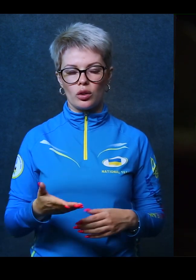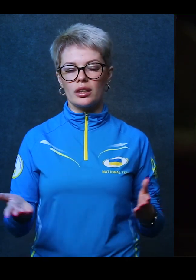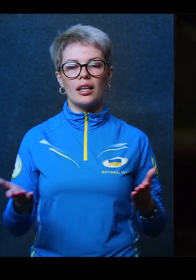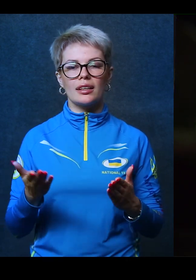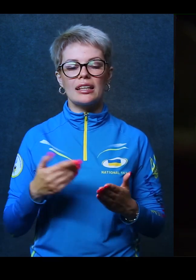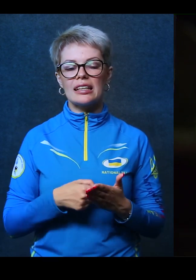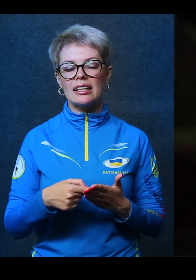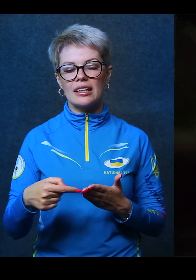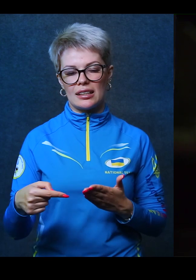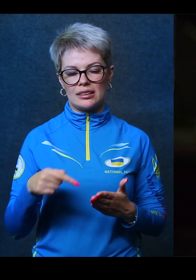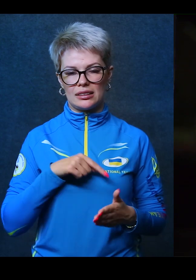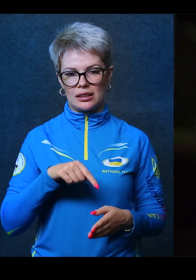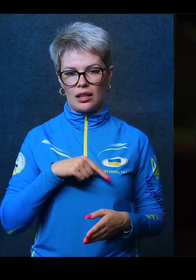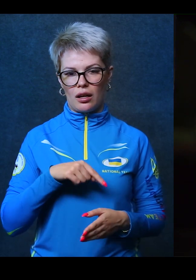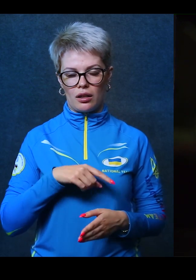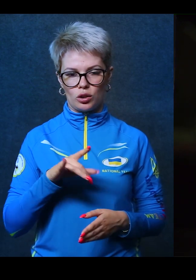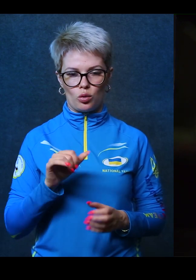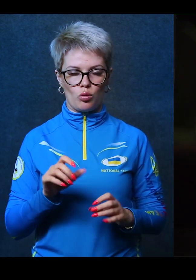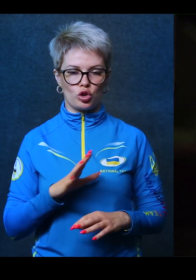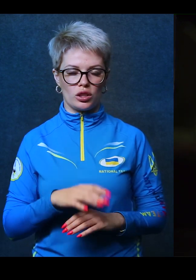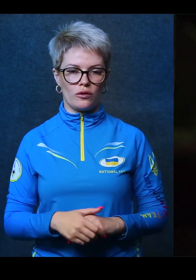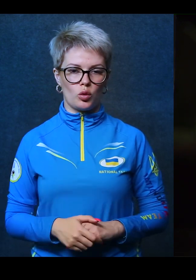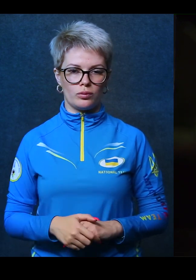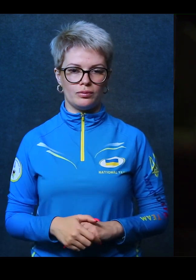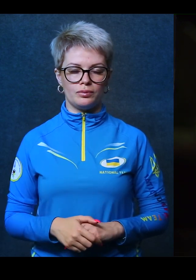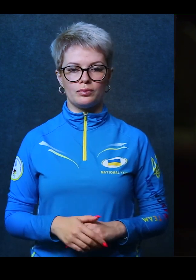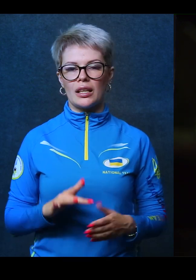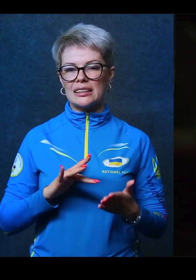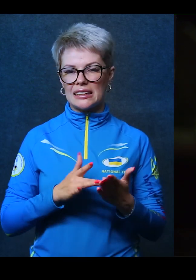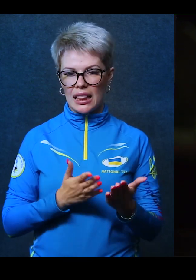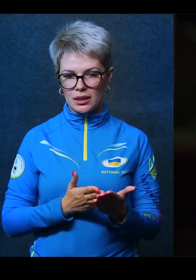Які риси характеру можливо?